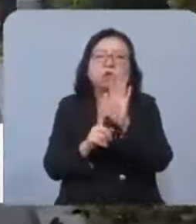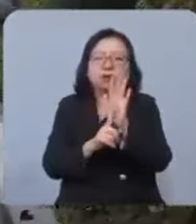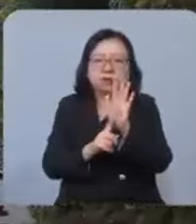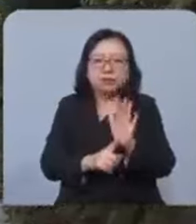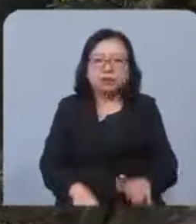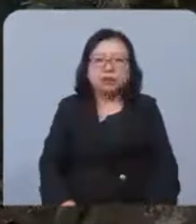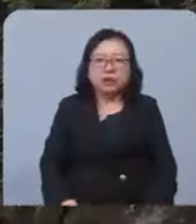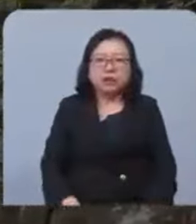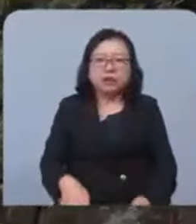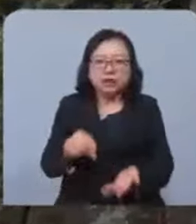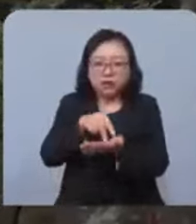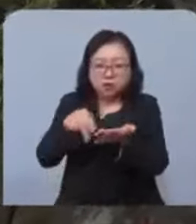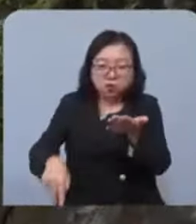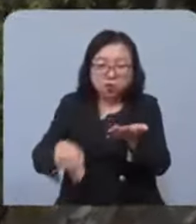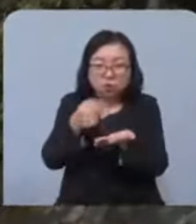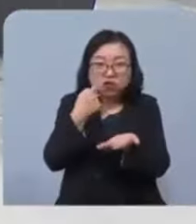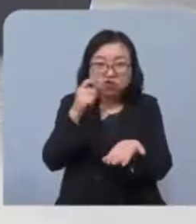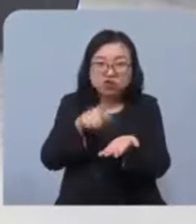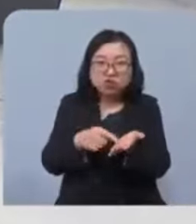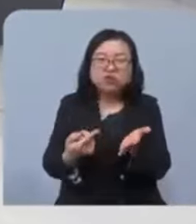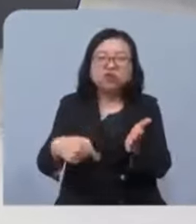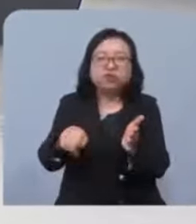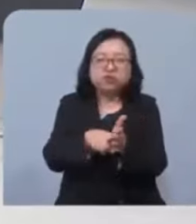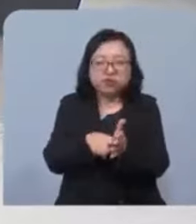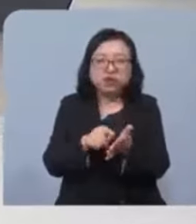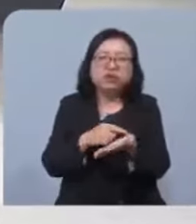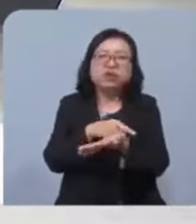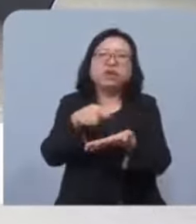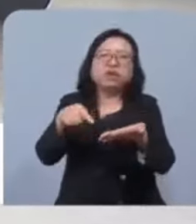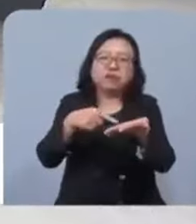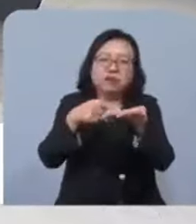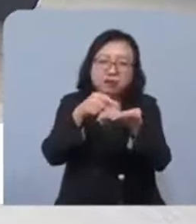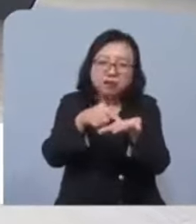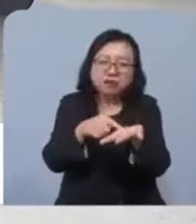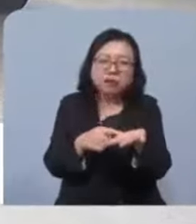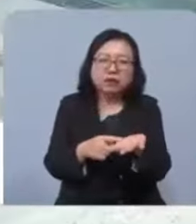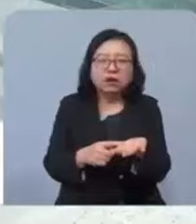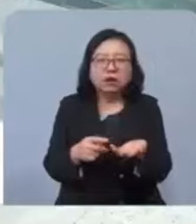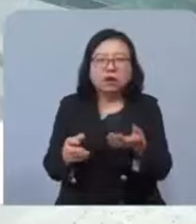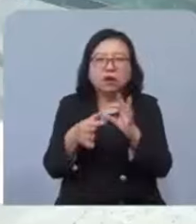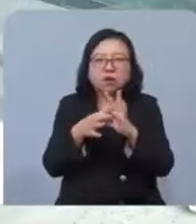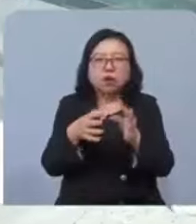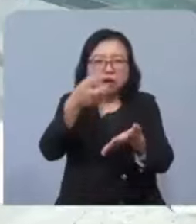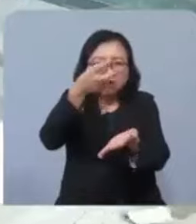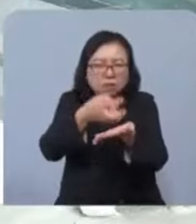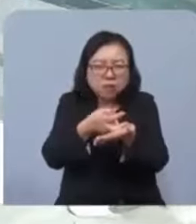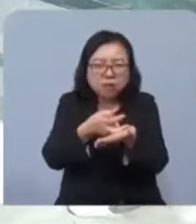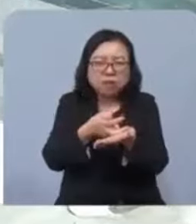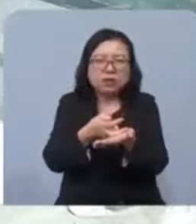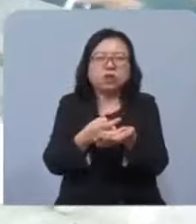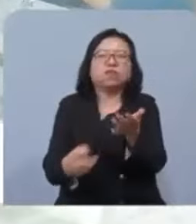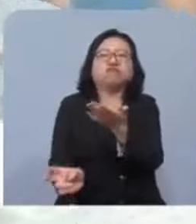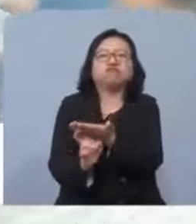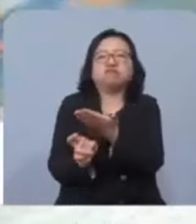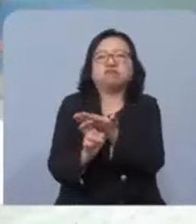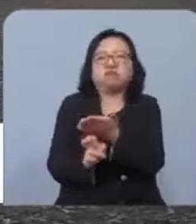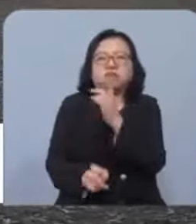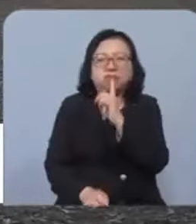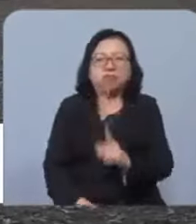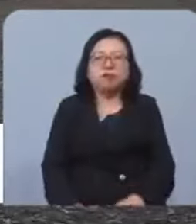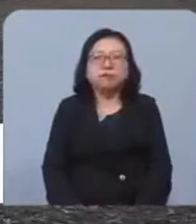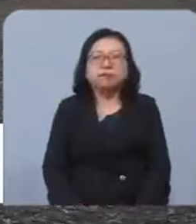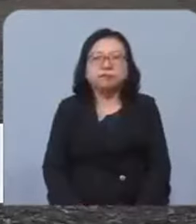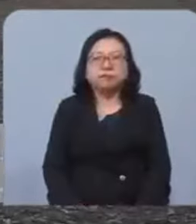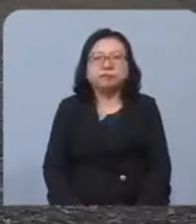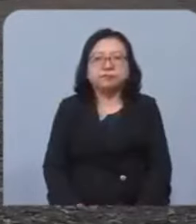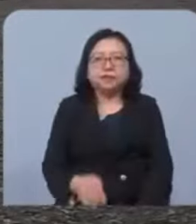쉽게 오르내리기 위해서 청소차에 발판을 단 채 타는 건 자동차관리법과 도로교통법상 불법이라는 겁니다.